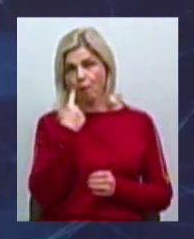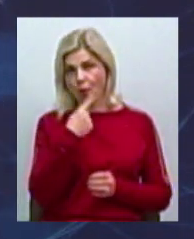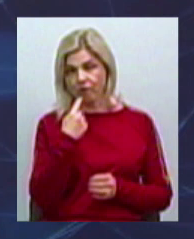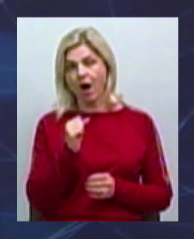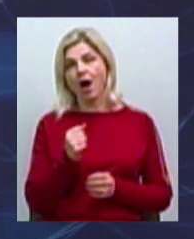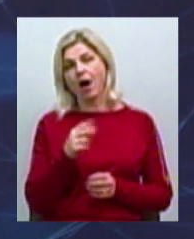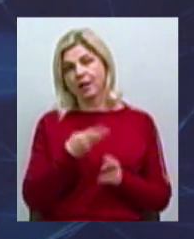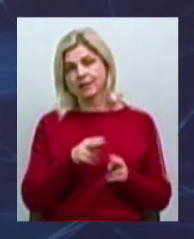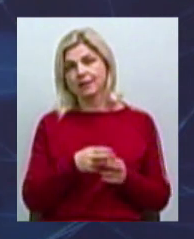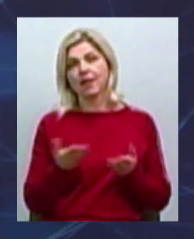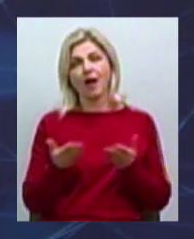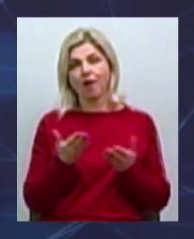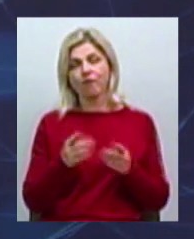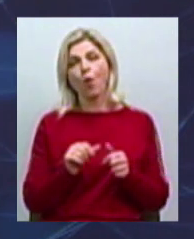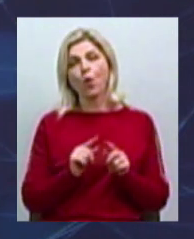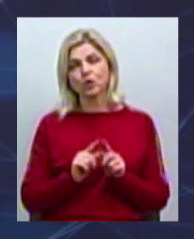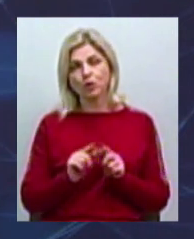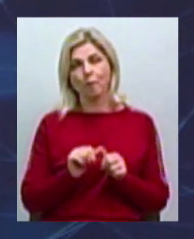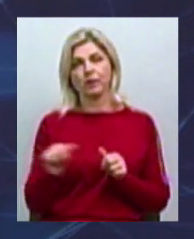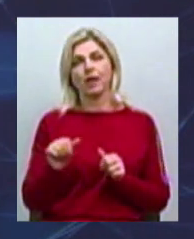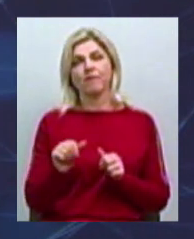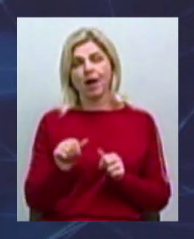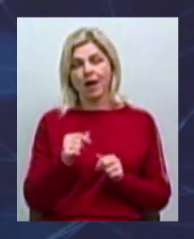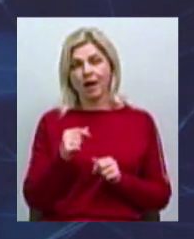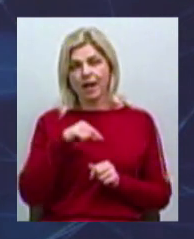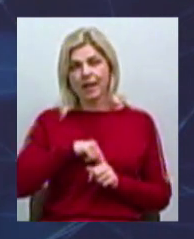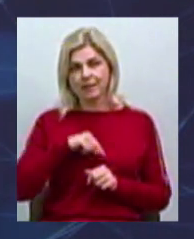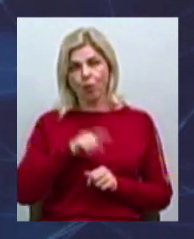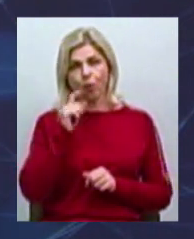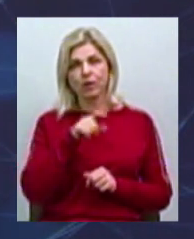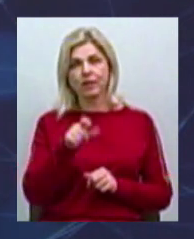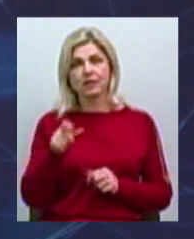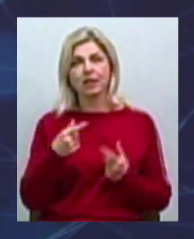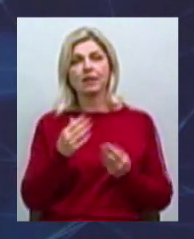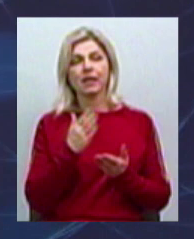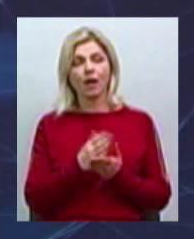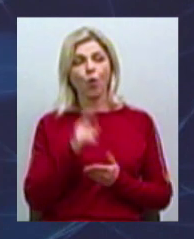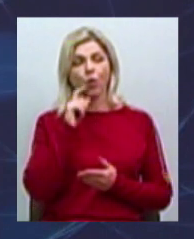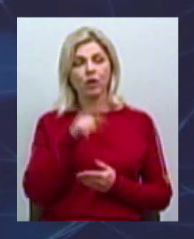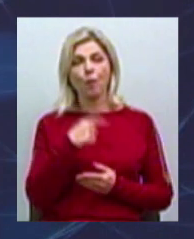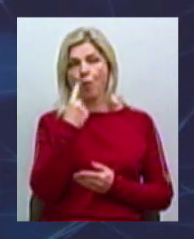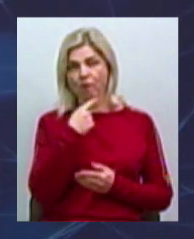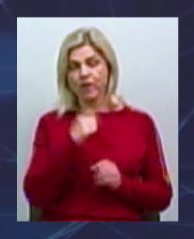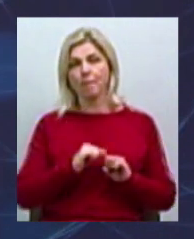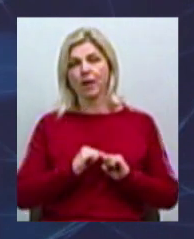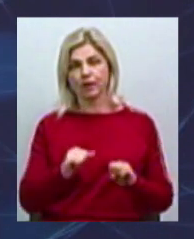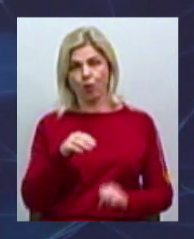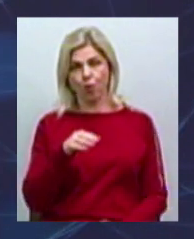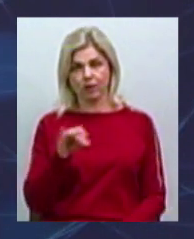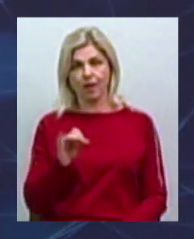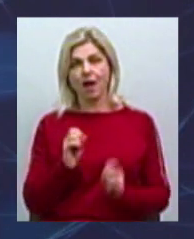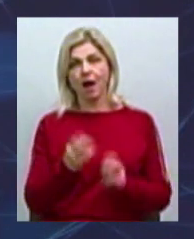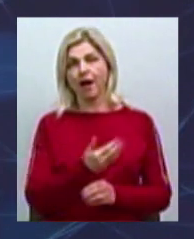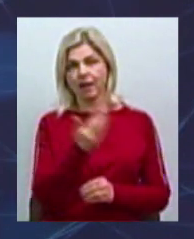це, мабуть, якась така от особлива риса українців, де є російськомовні патріоти, як їх зараз називають.